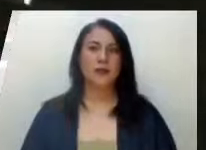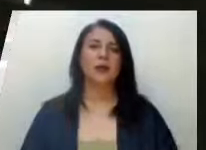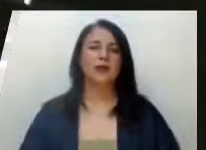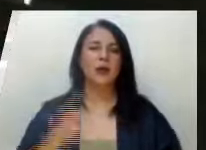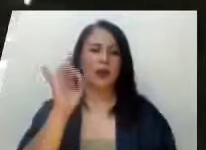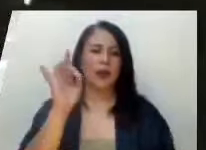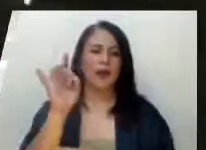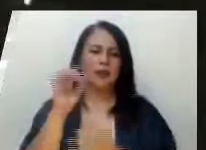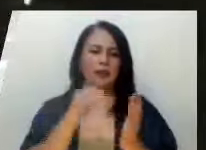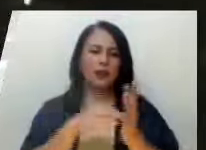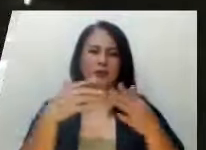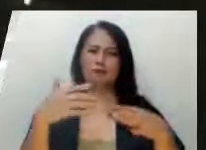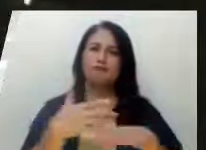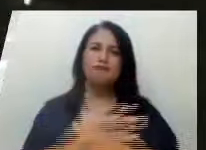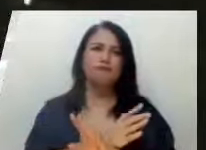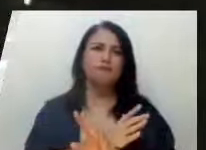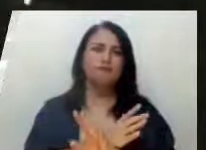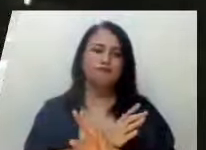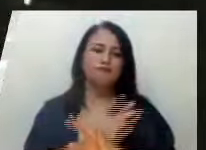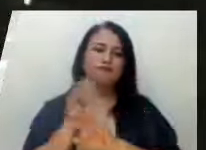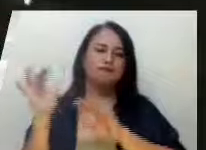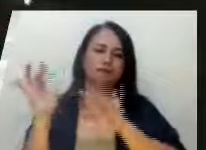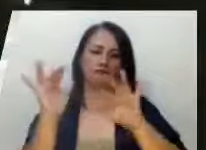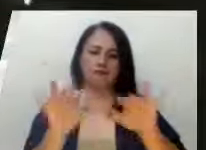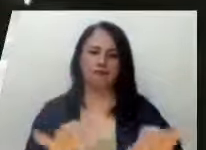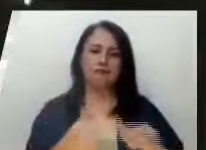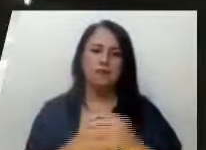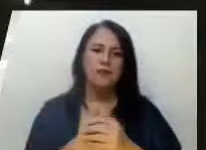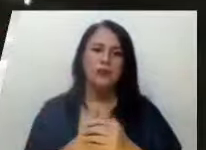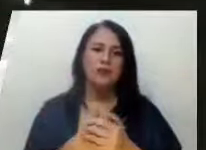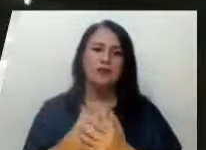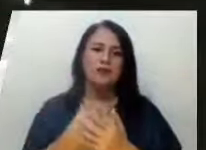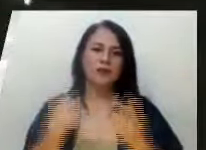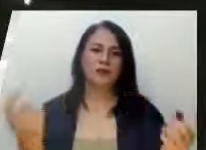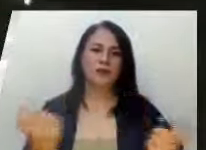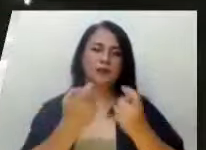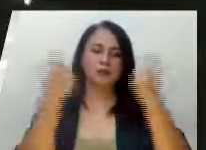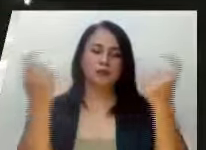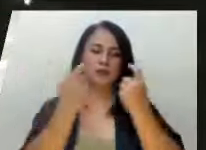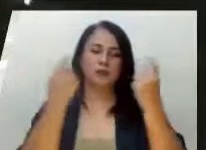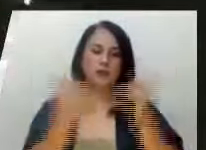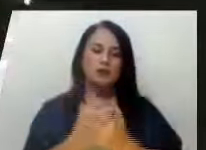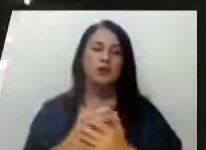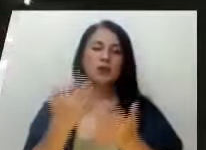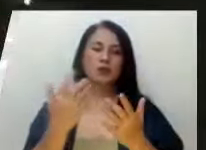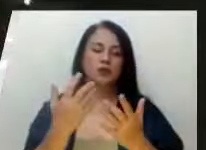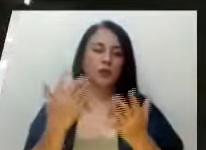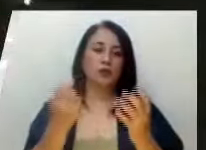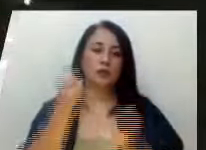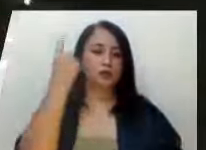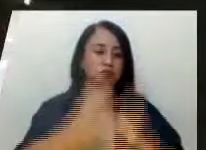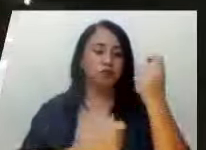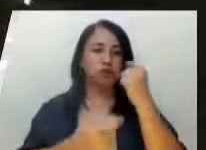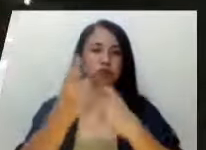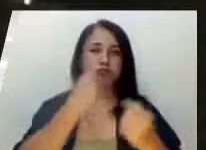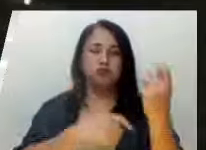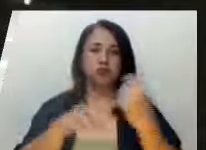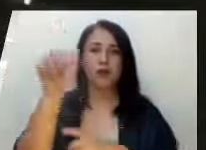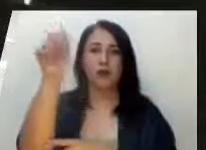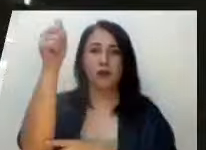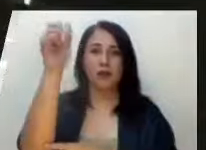Dabawenyo ang inaasahang makikiisa sa paghinugyaw o ang masayang New Year countdown dito sa Davao City, kung saan bibida ang